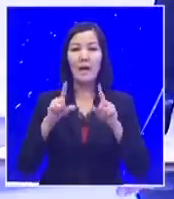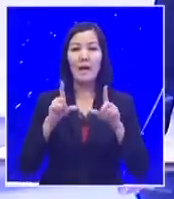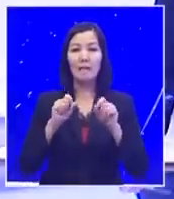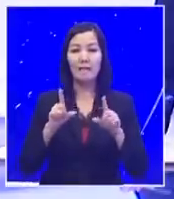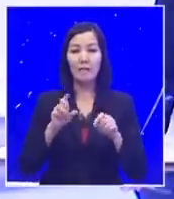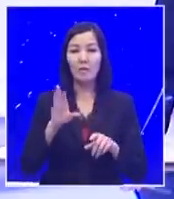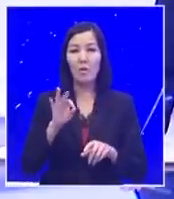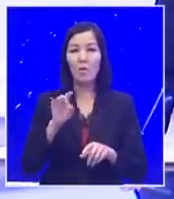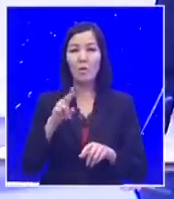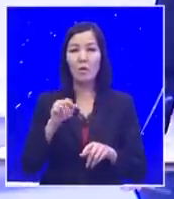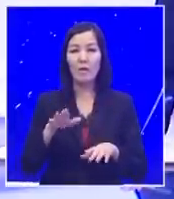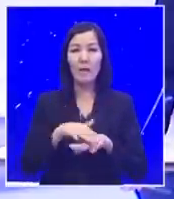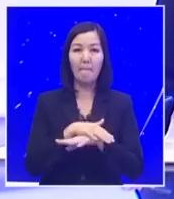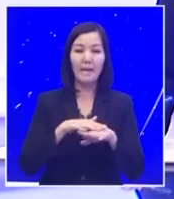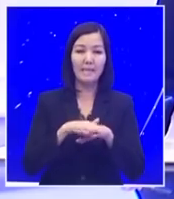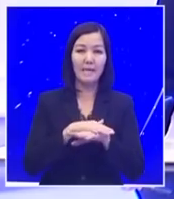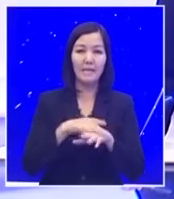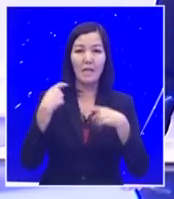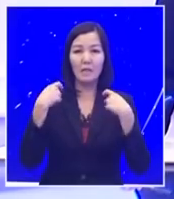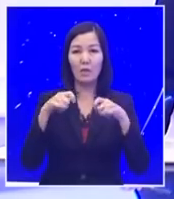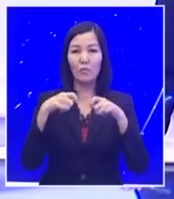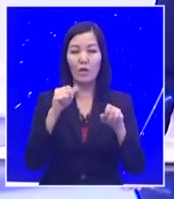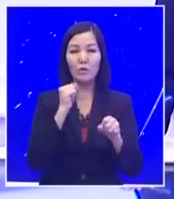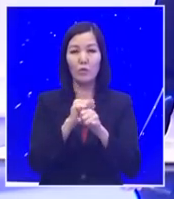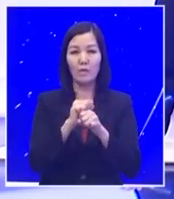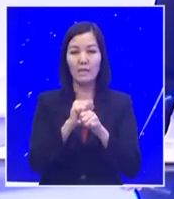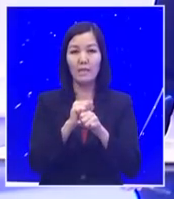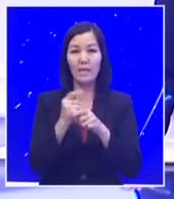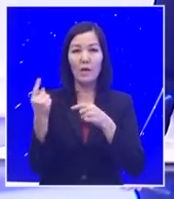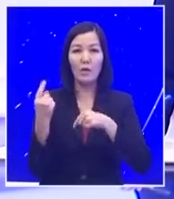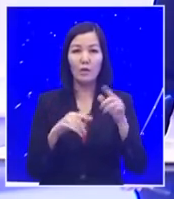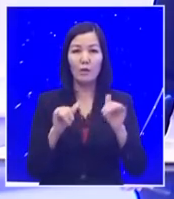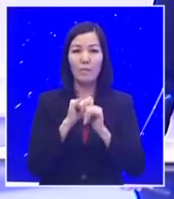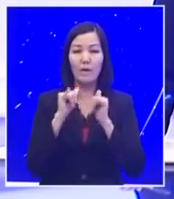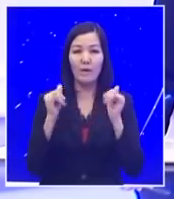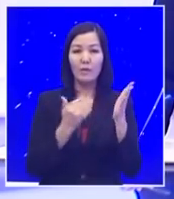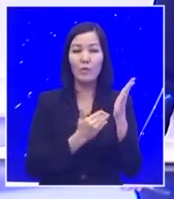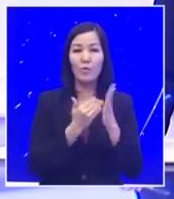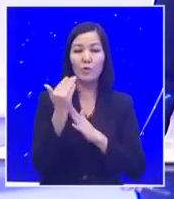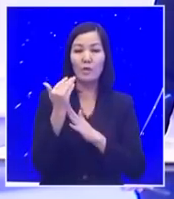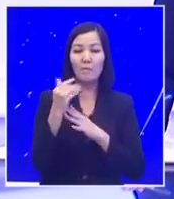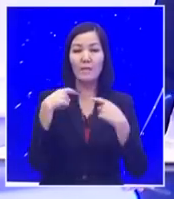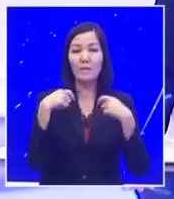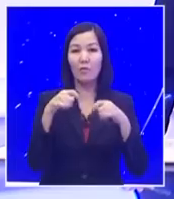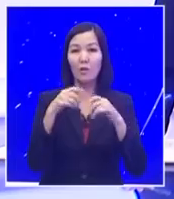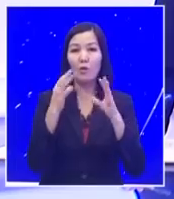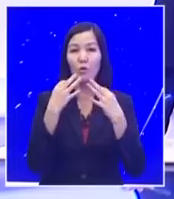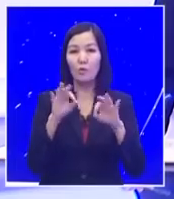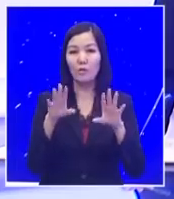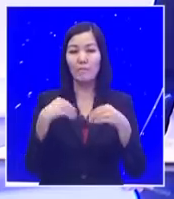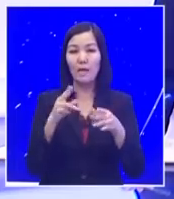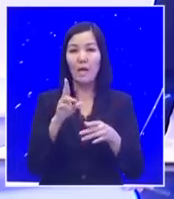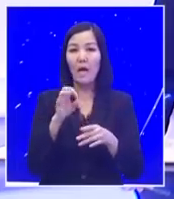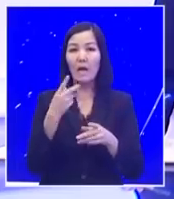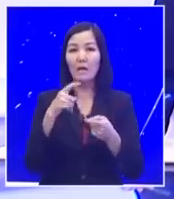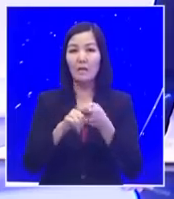Алтын Орда базарында мұнан бұлай жеке дара сауда тоқтатылды. Кәсіпті дөңгелетуге тек көтерме саудагерлерге ғана рұқсат берілді. Бұл коронавирус